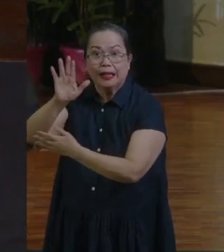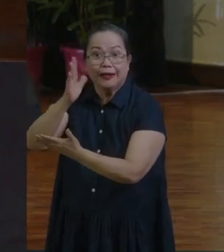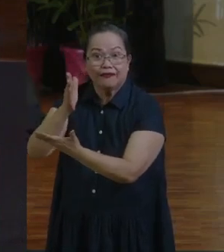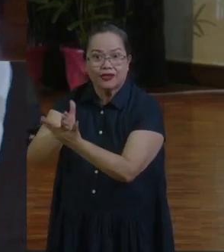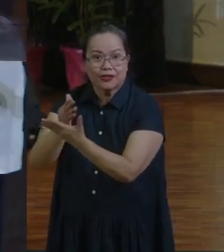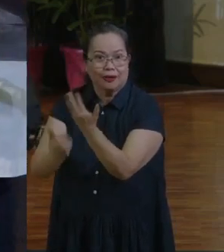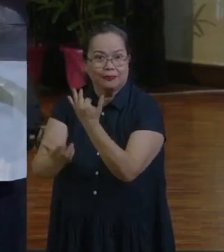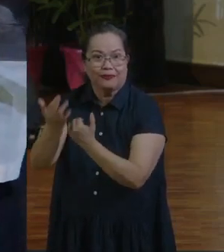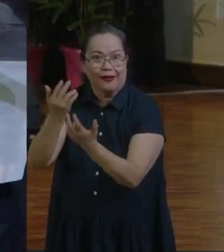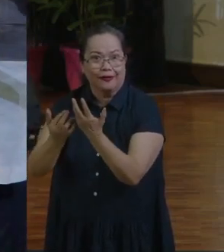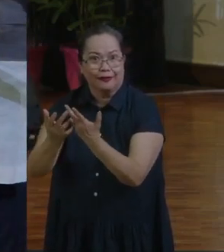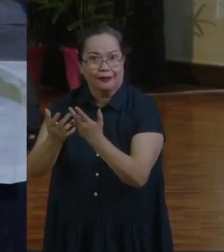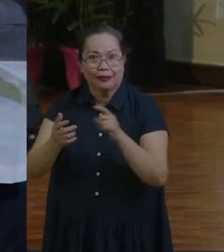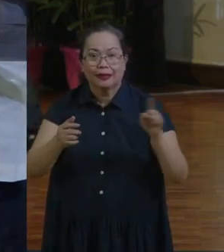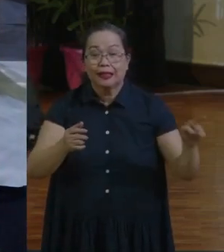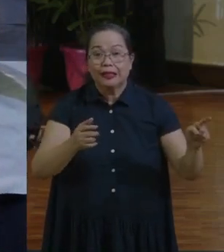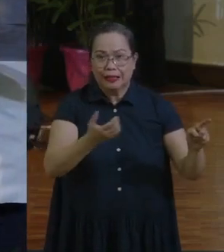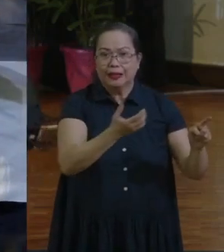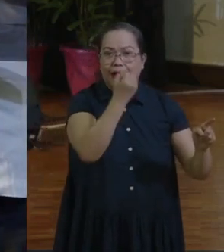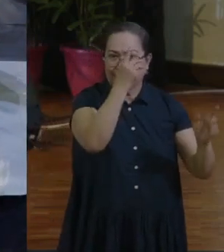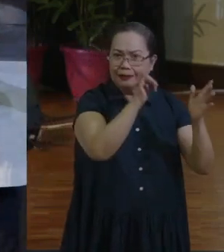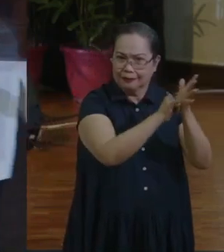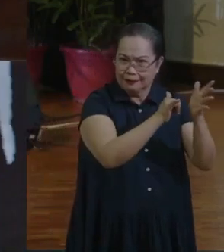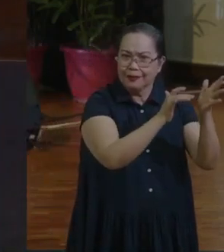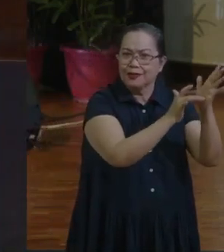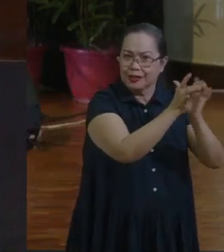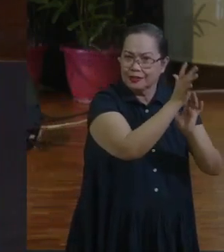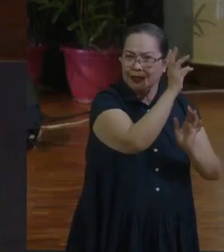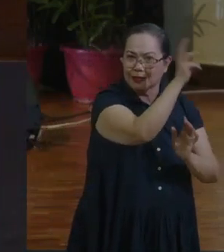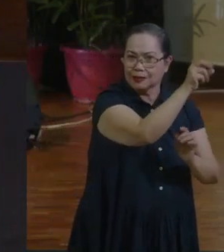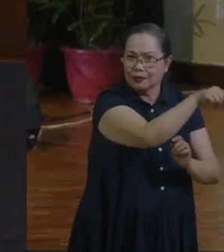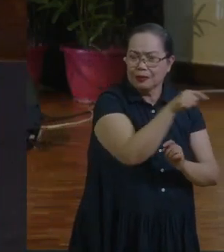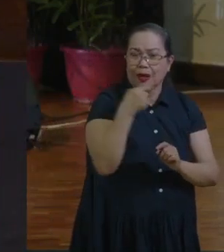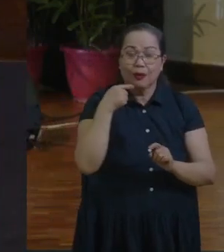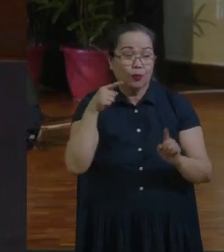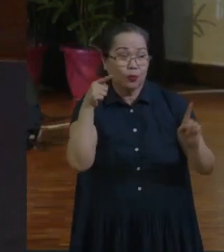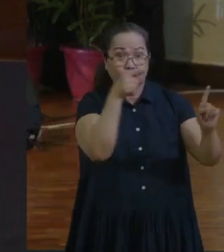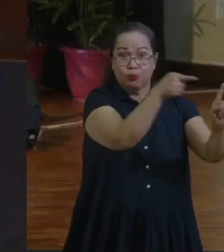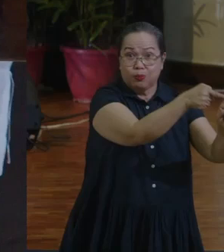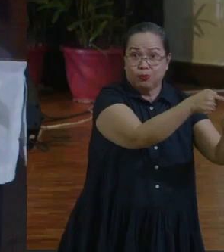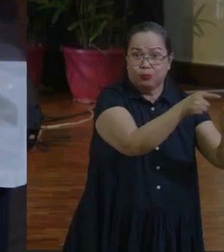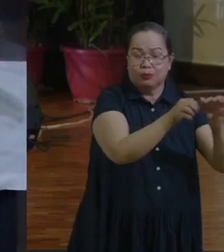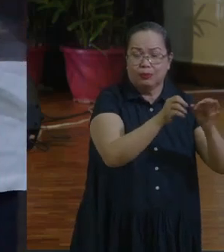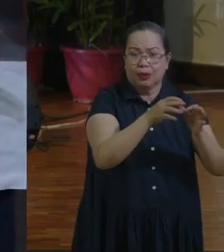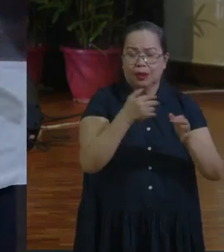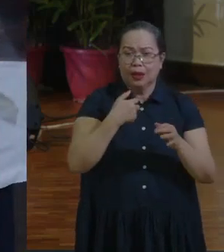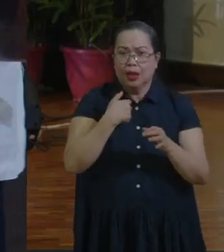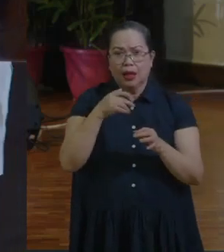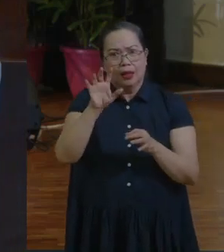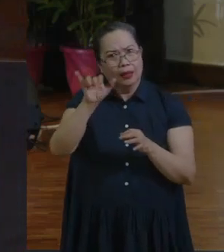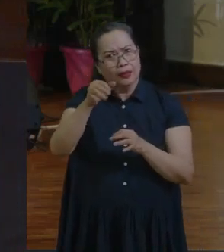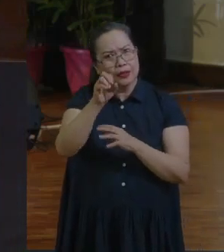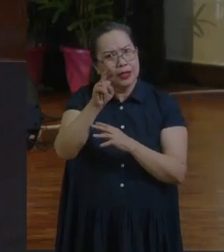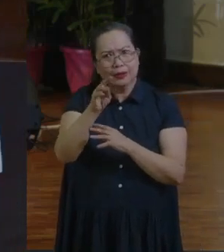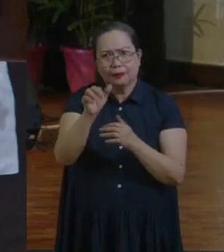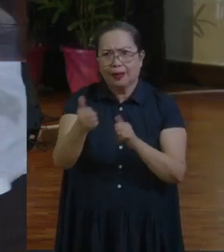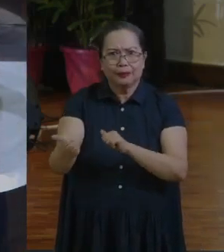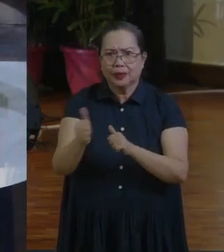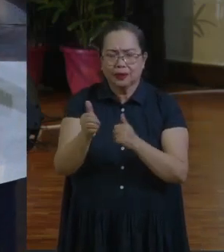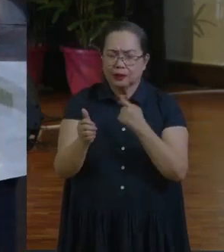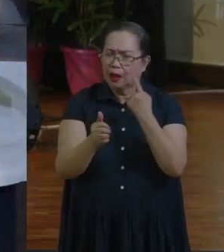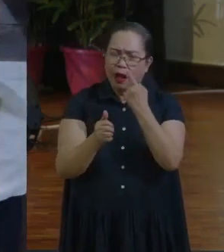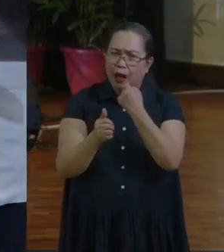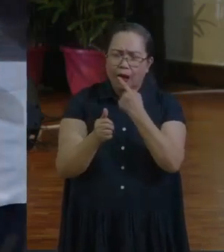unquenchable fire. Yan po ang mensahe na dala ni John the Baptist. Kaya naman ang kanyang gospel, ang kanyang